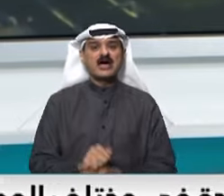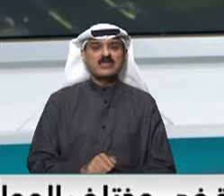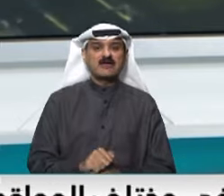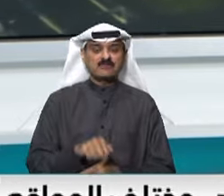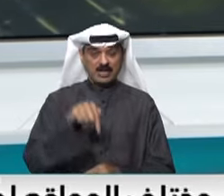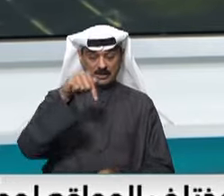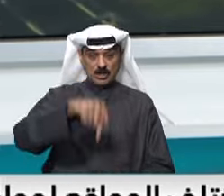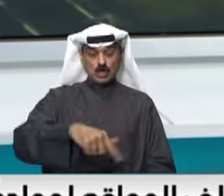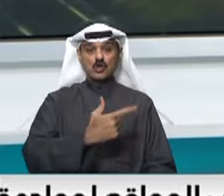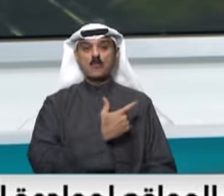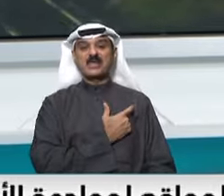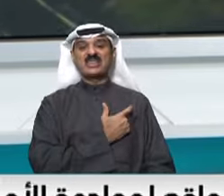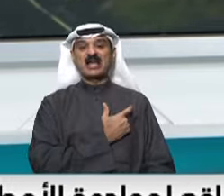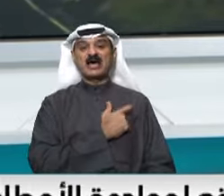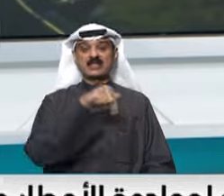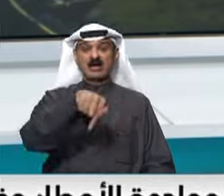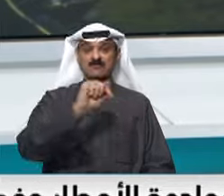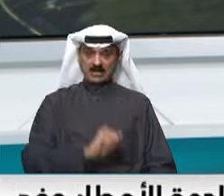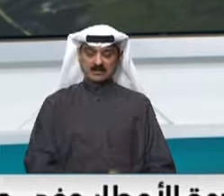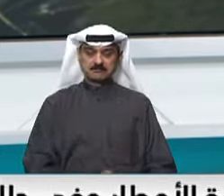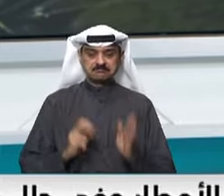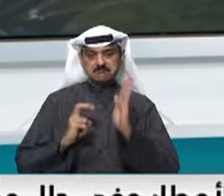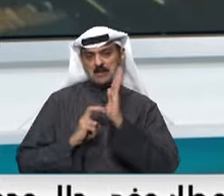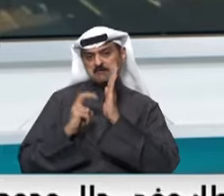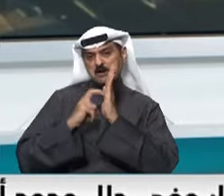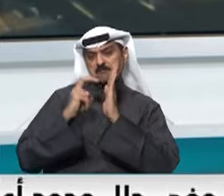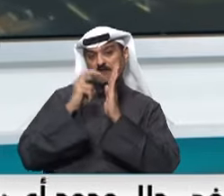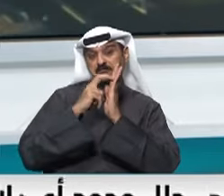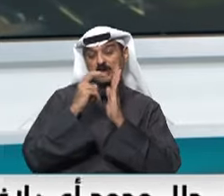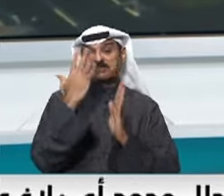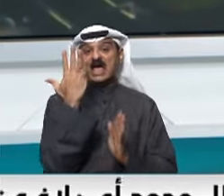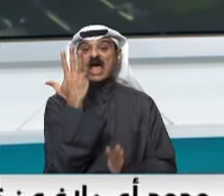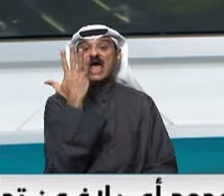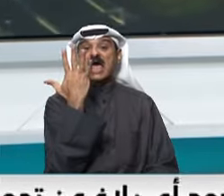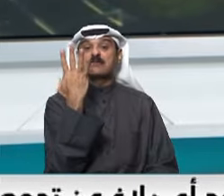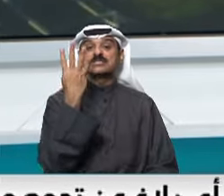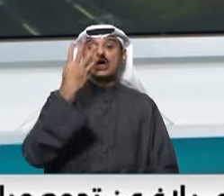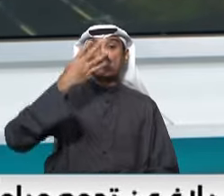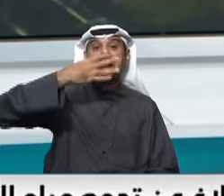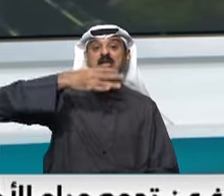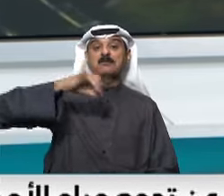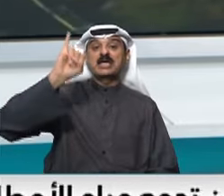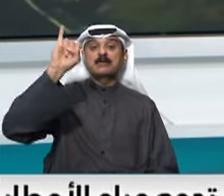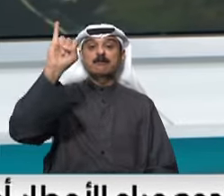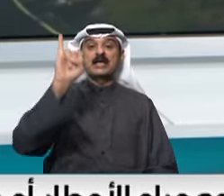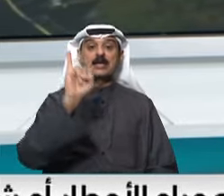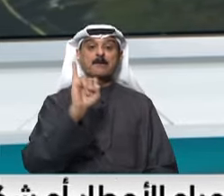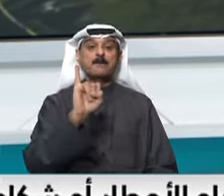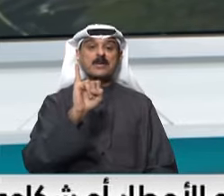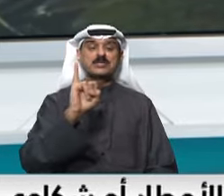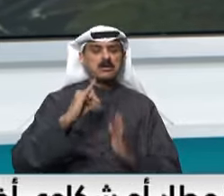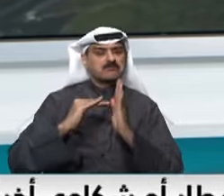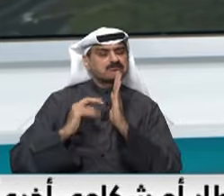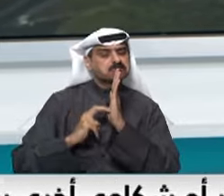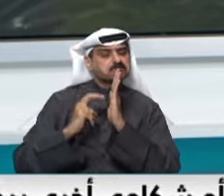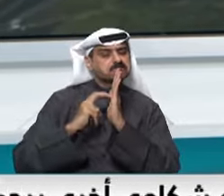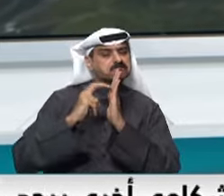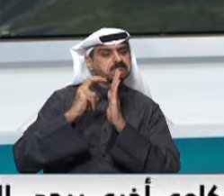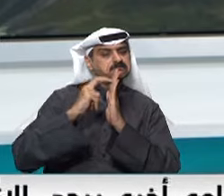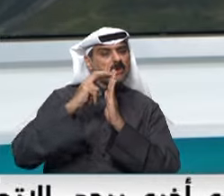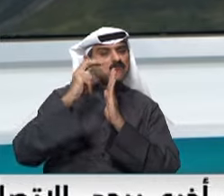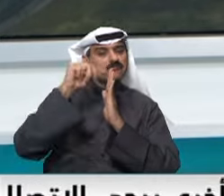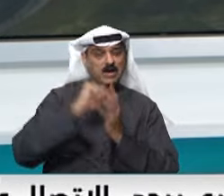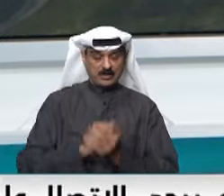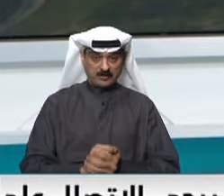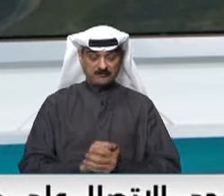الثلاثة، تقريبا تجاوزت 45 ملي في بعض المناطق. كانت في